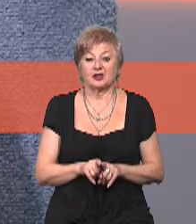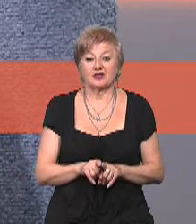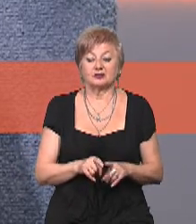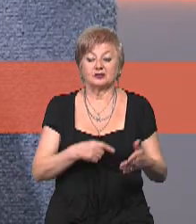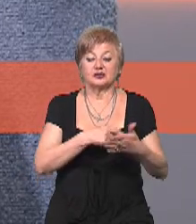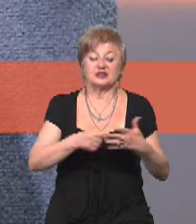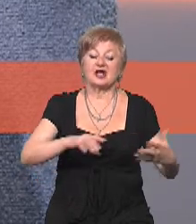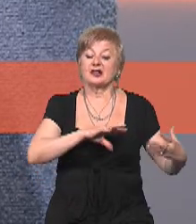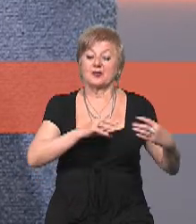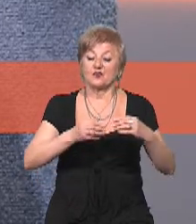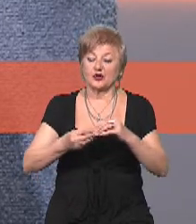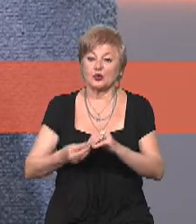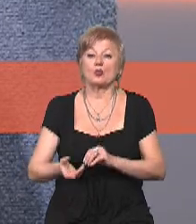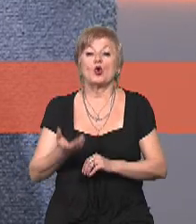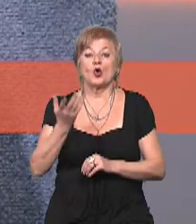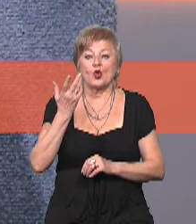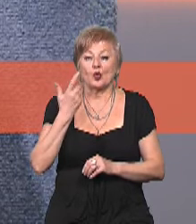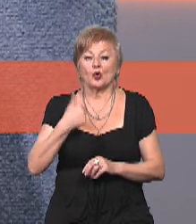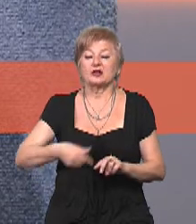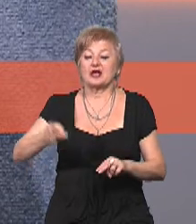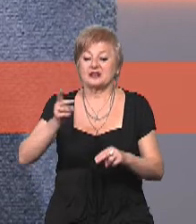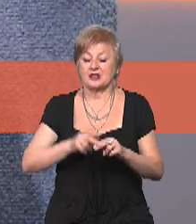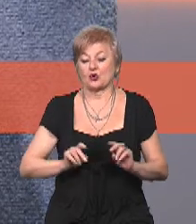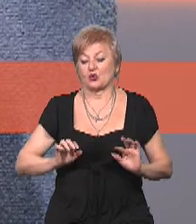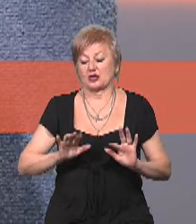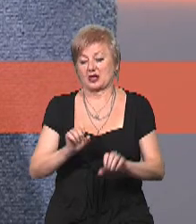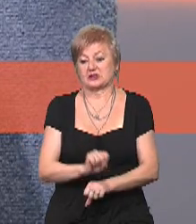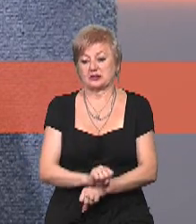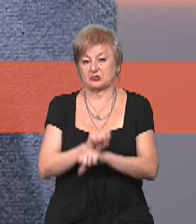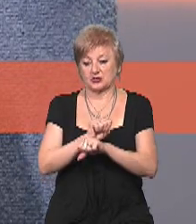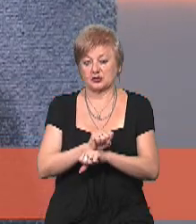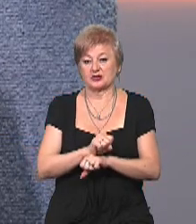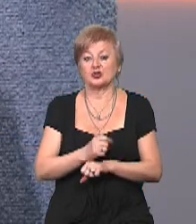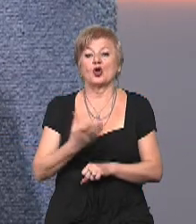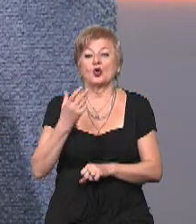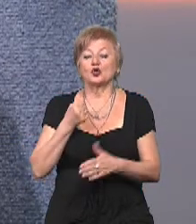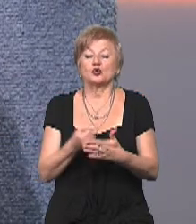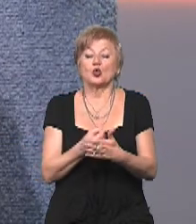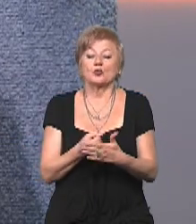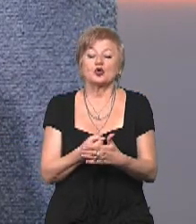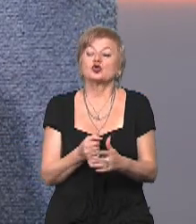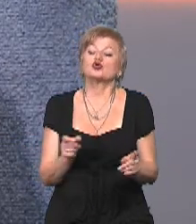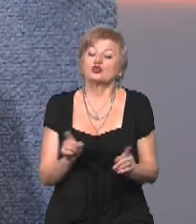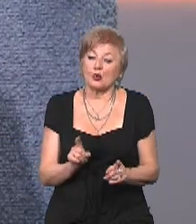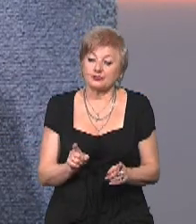підіб'ємо риску. Коли закінчиться акція протесту? Коли ви доб'єтеся чого